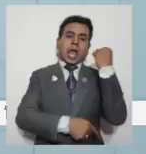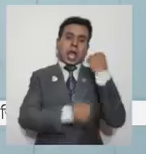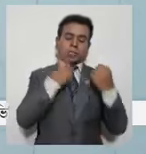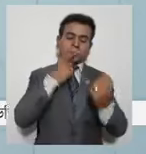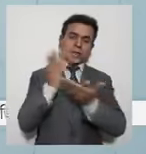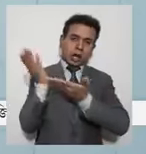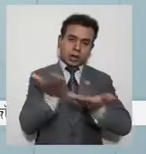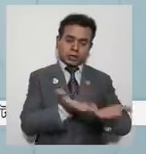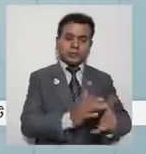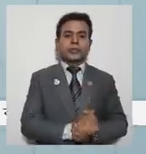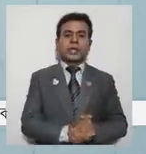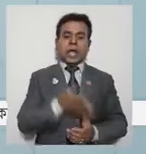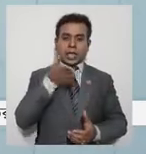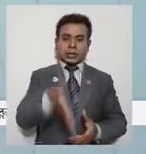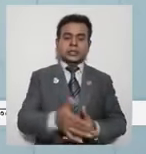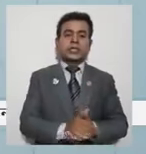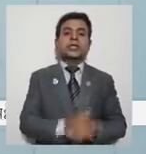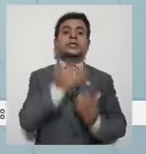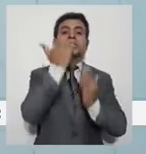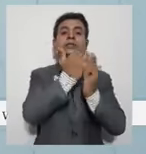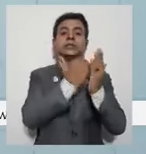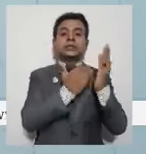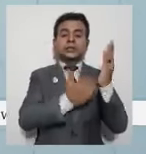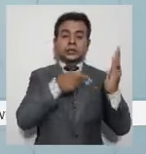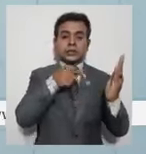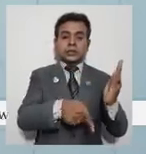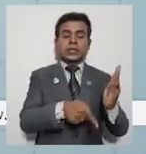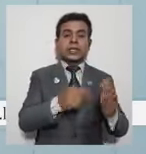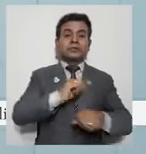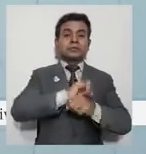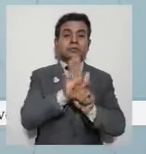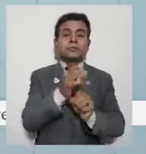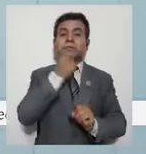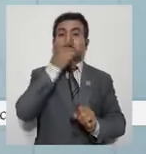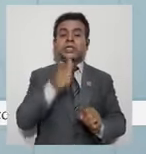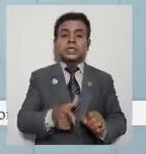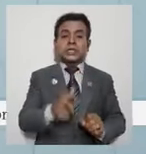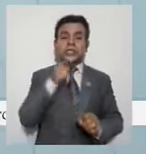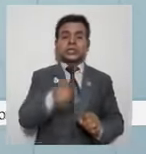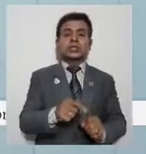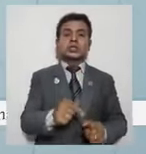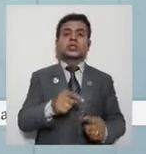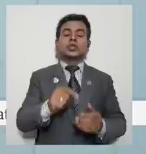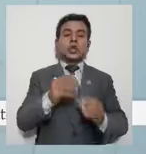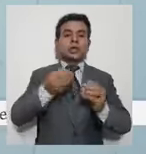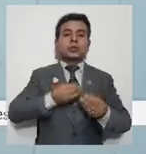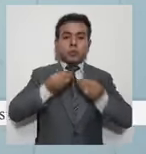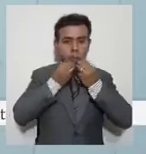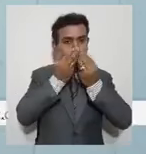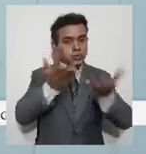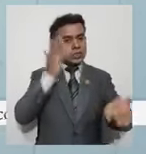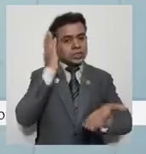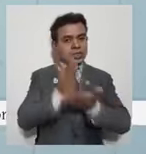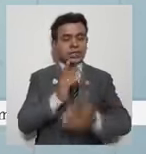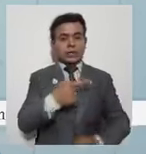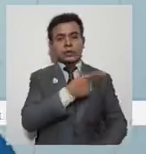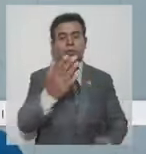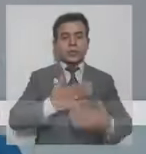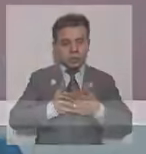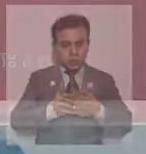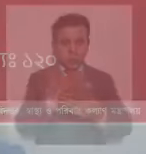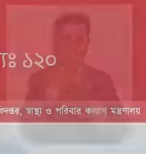ধন্যবাদ। আপনারা সবাই ভালো থাকবেন, নিরাপদে থাকবেন, ঘরে থাকবেন এবং স্বাস্থ্যবিধি মেনে চলবেন। সবাইকে অনেক ধন্যবাদ।